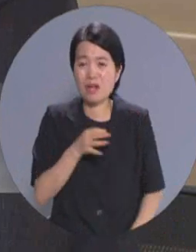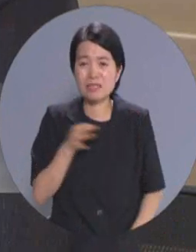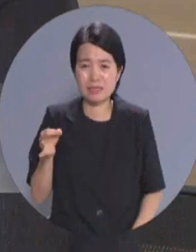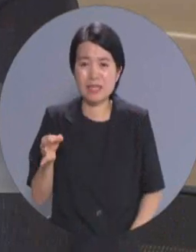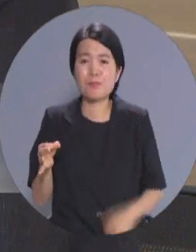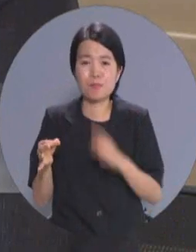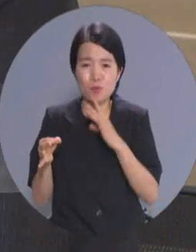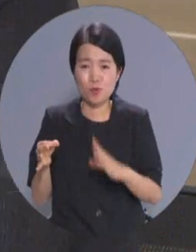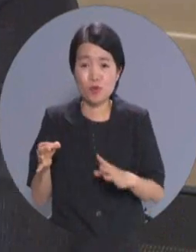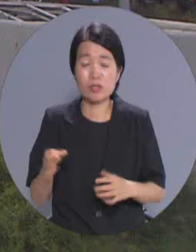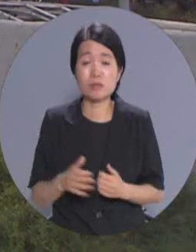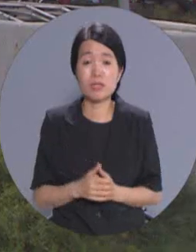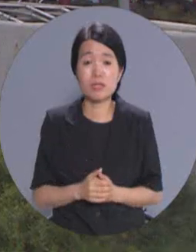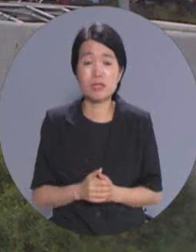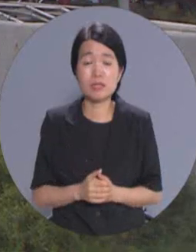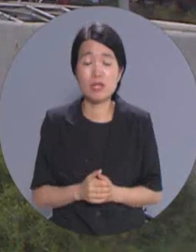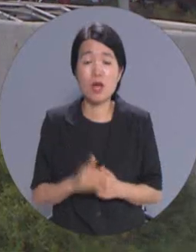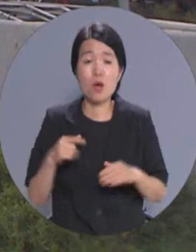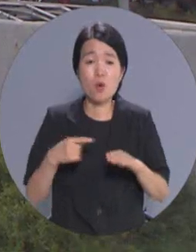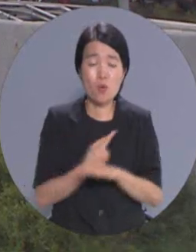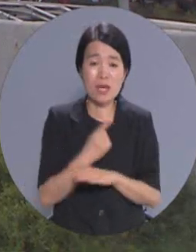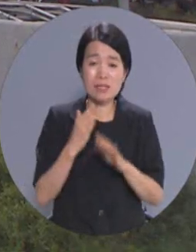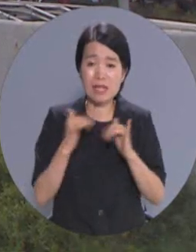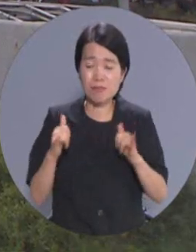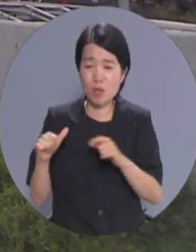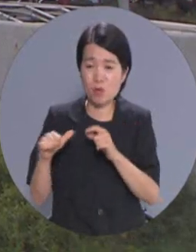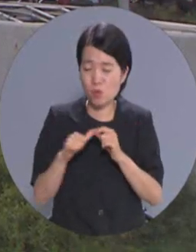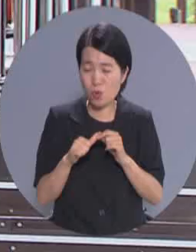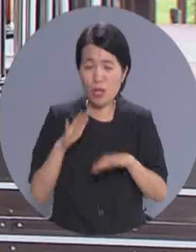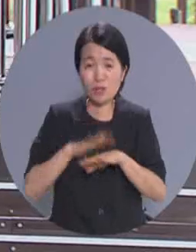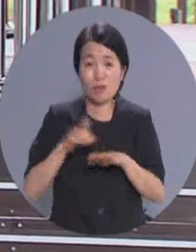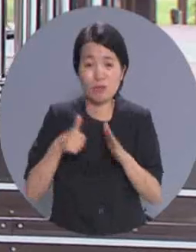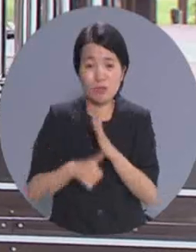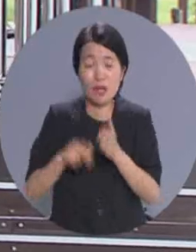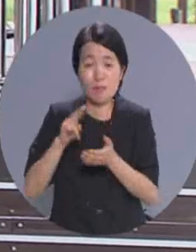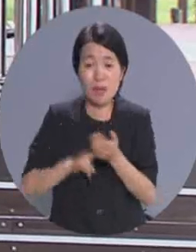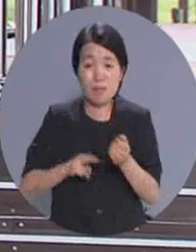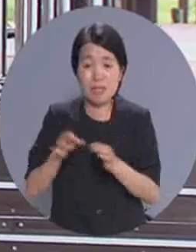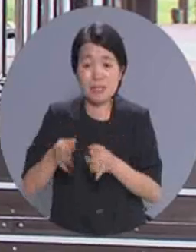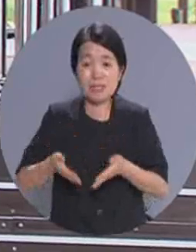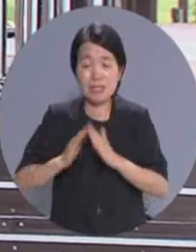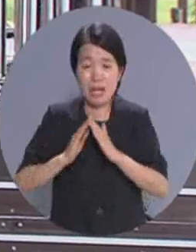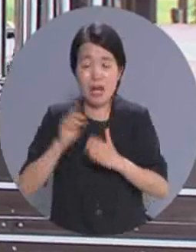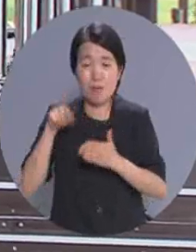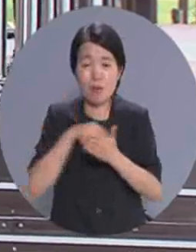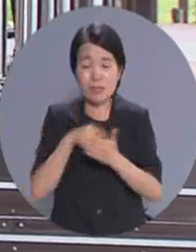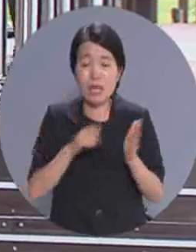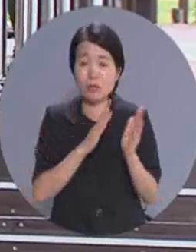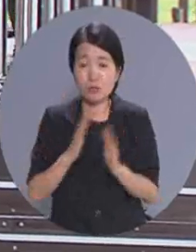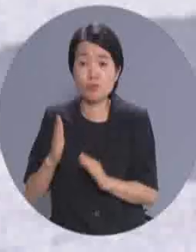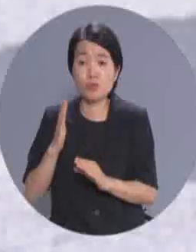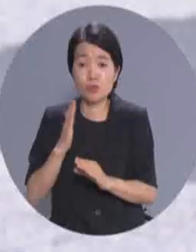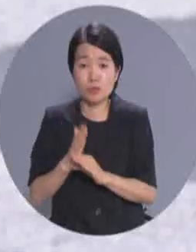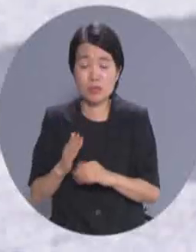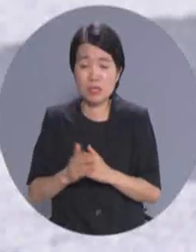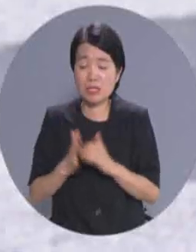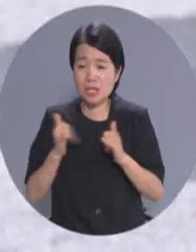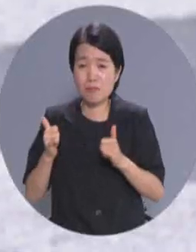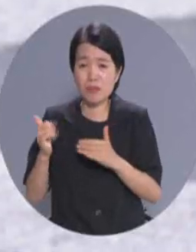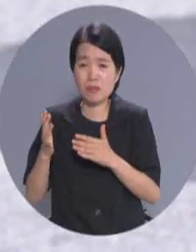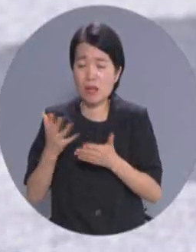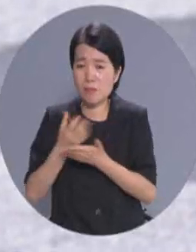것이라고 밝혔습니다. 이 밖에도 주민 고용과 농수산물 판매장 설치 등 보상 대책을 마련했지만